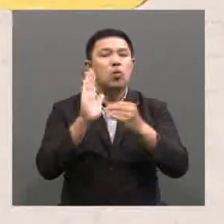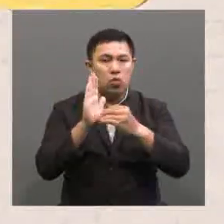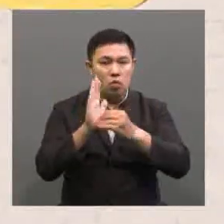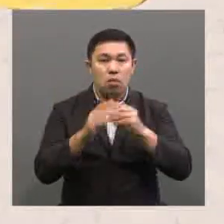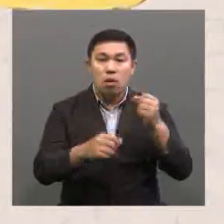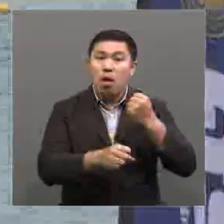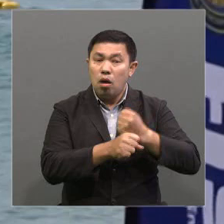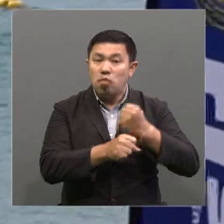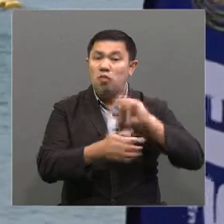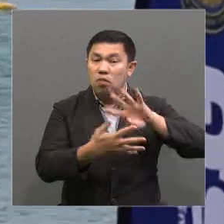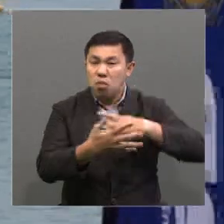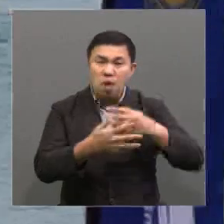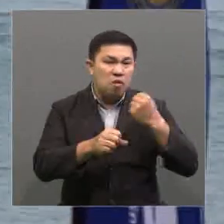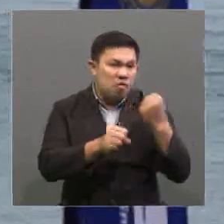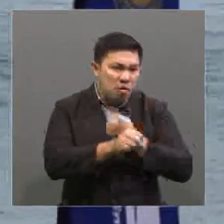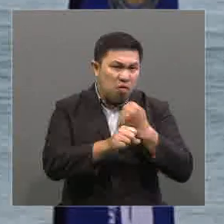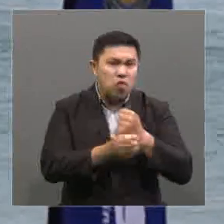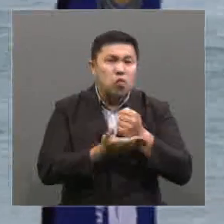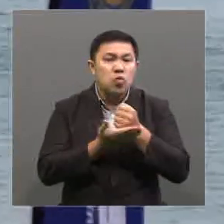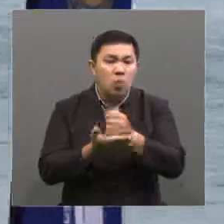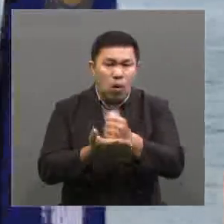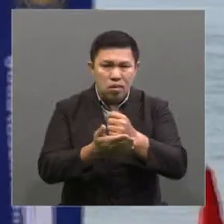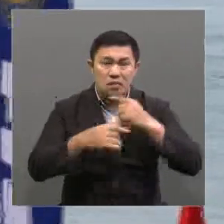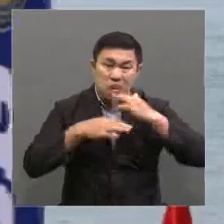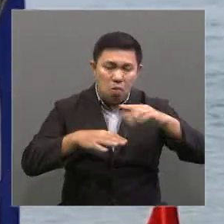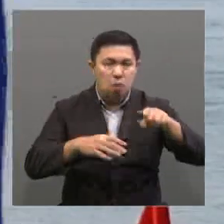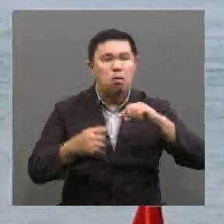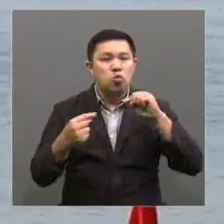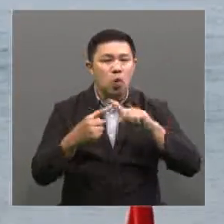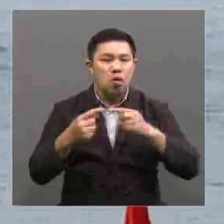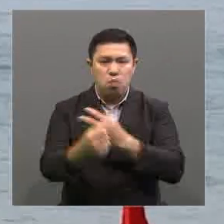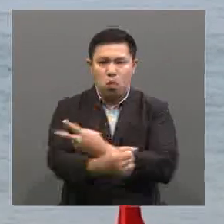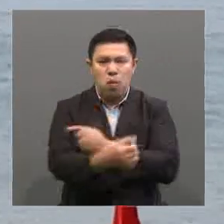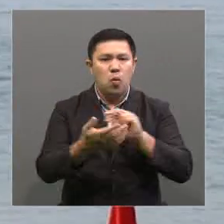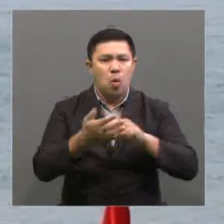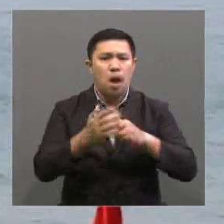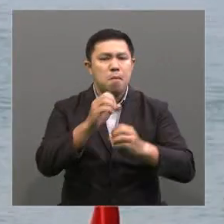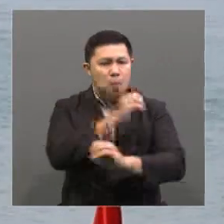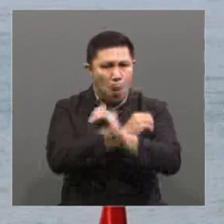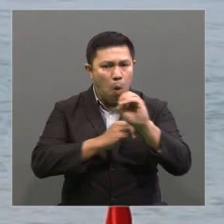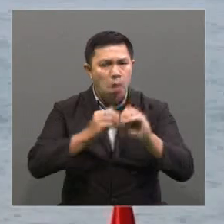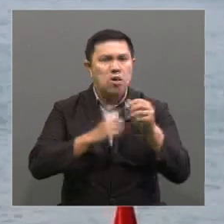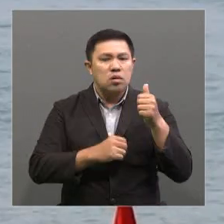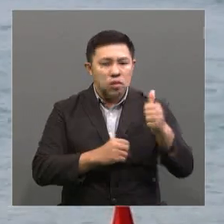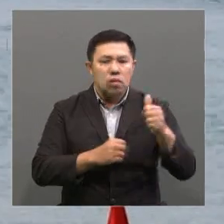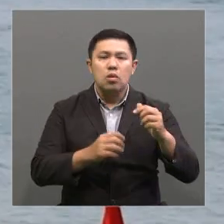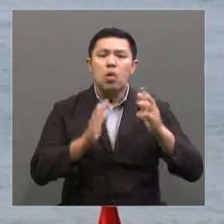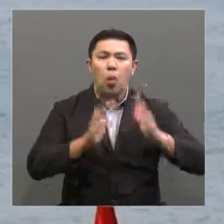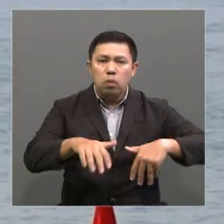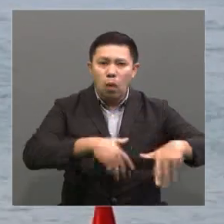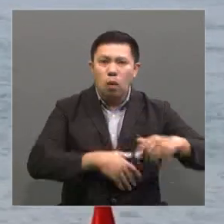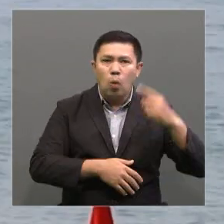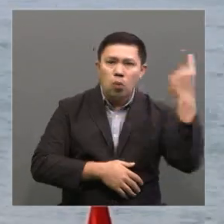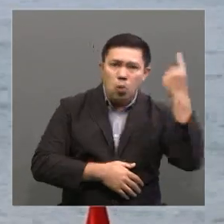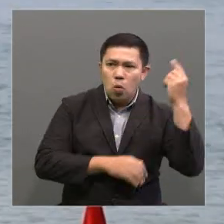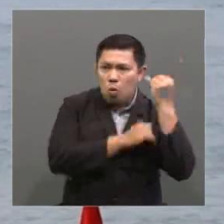อมแผนการบริหารจัดการช่วยเหลือผู้ประสบภัยทางทะเลจะช่วยยกระดับภูเก็ตเป็นเมืองปลอดภัยระดับสากลสร้างความเชื่อมั่น